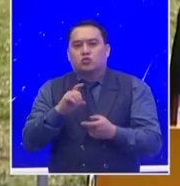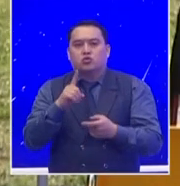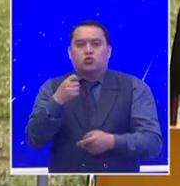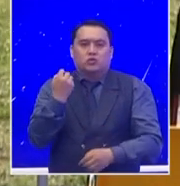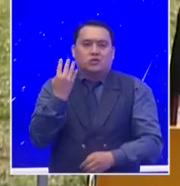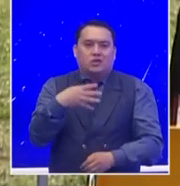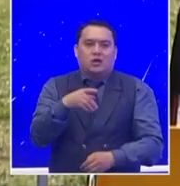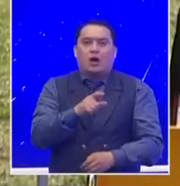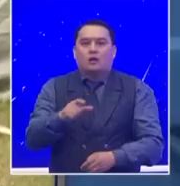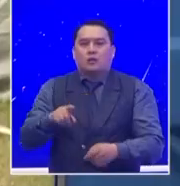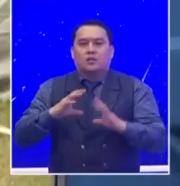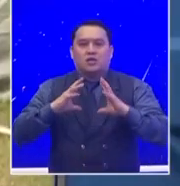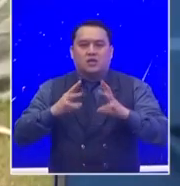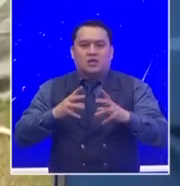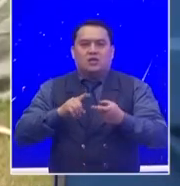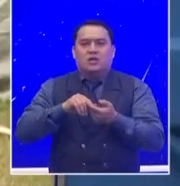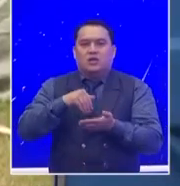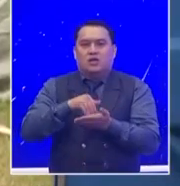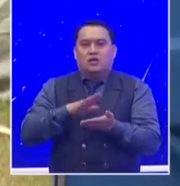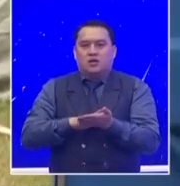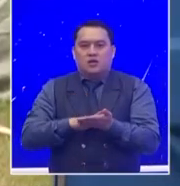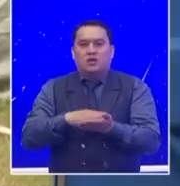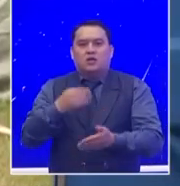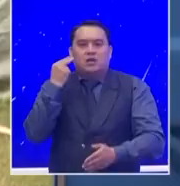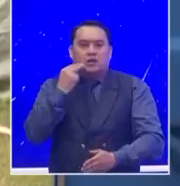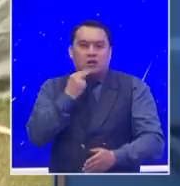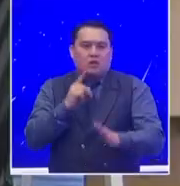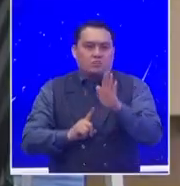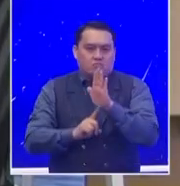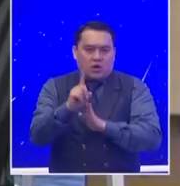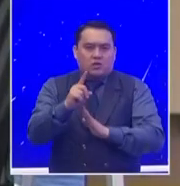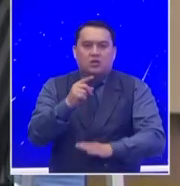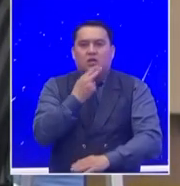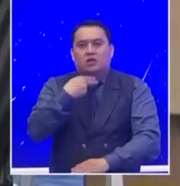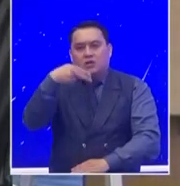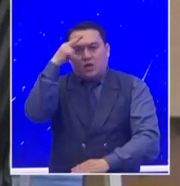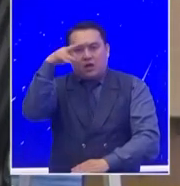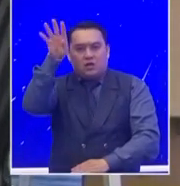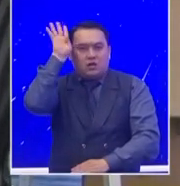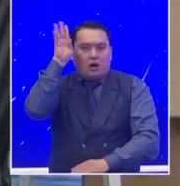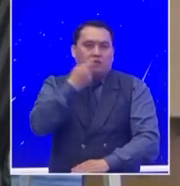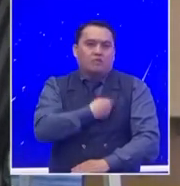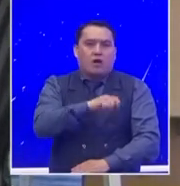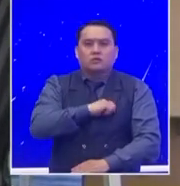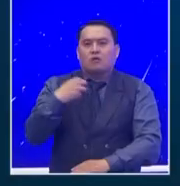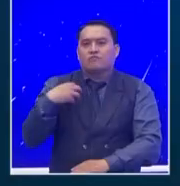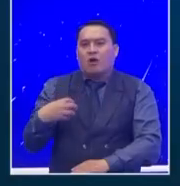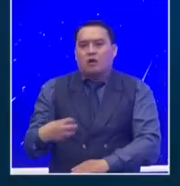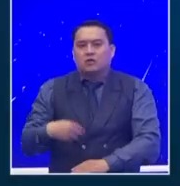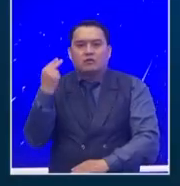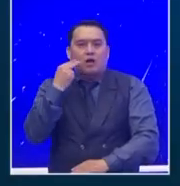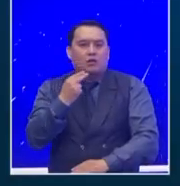140-тан аса елде тіркелген. Негізгі ошағы аспан асты елі. Италия, Иран, Испания мен Францияда да өршіп тұр. Соңғы тәулікте